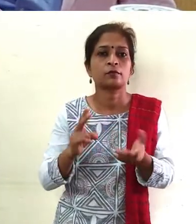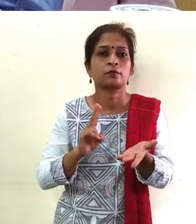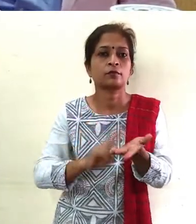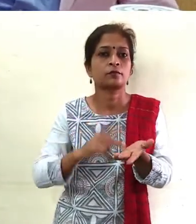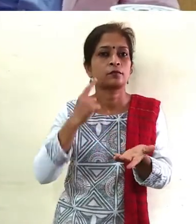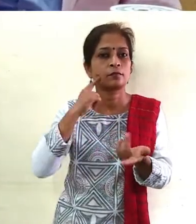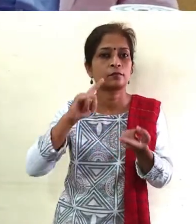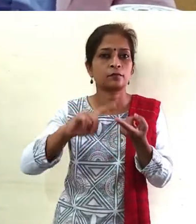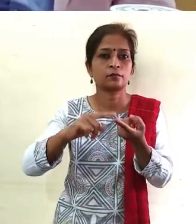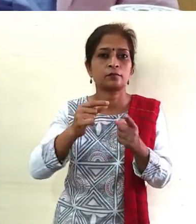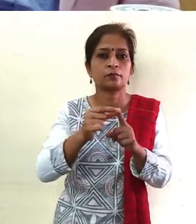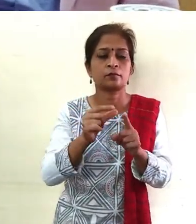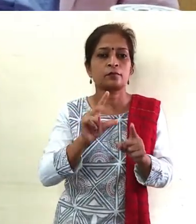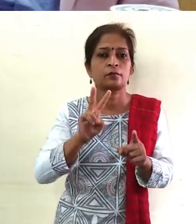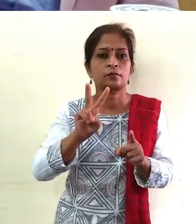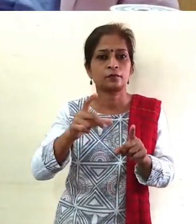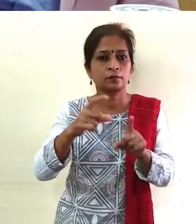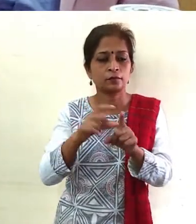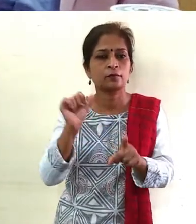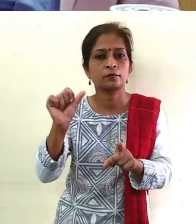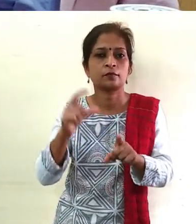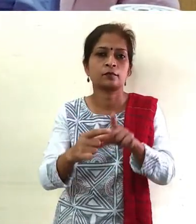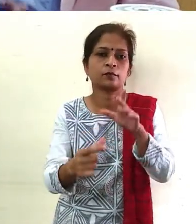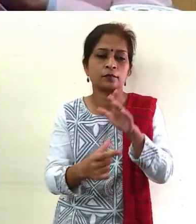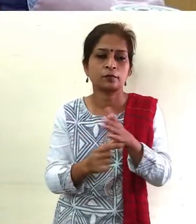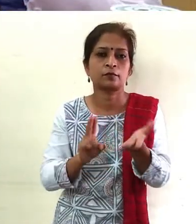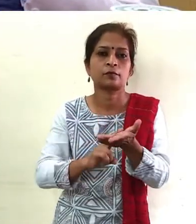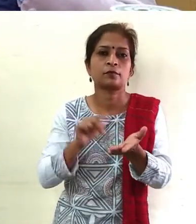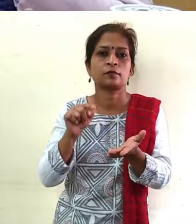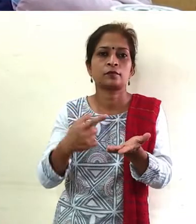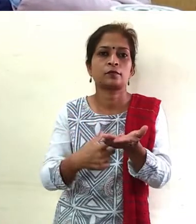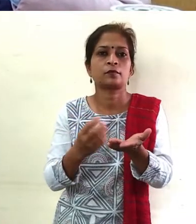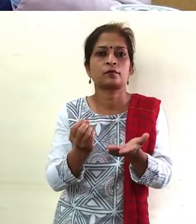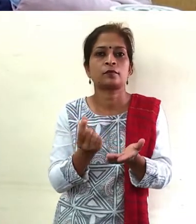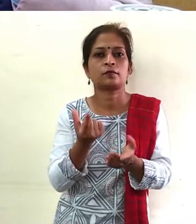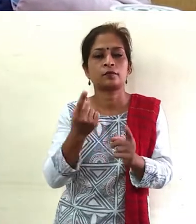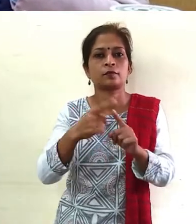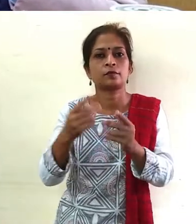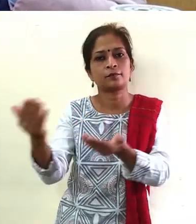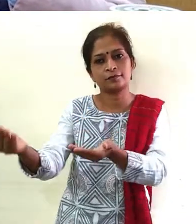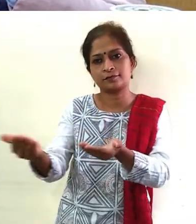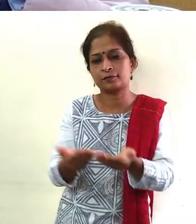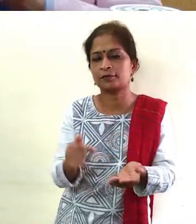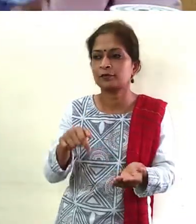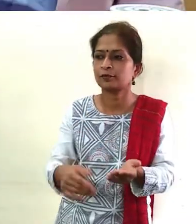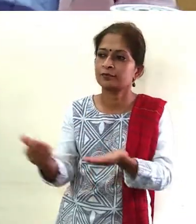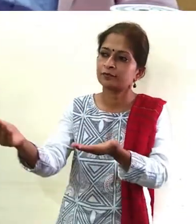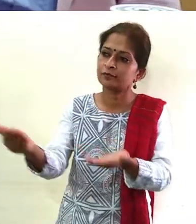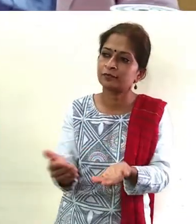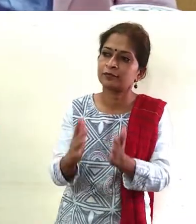करना चाहूंगी निपवेट के निदेशक प्रोफेसर नचिकेता राव जी का। सर, बहुत बहुत स्वागत है आपका।